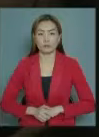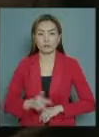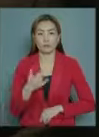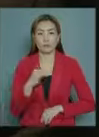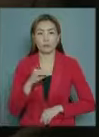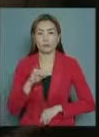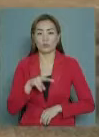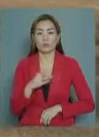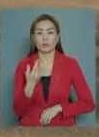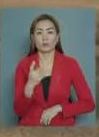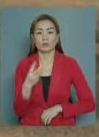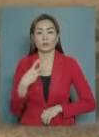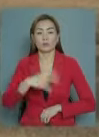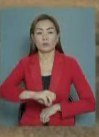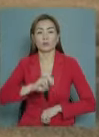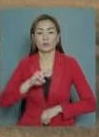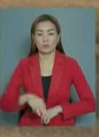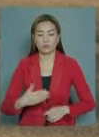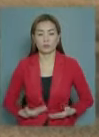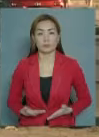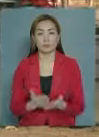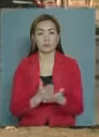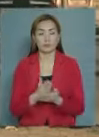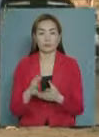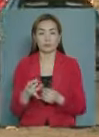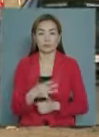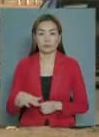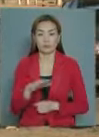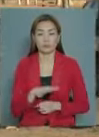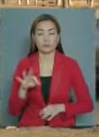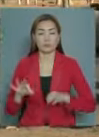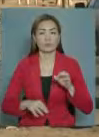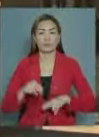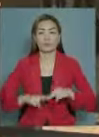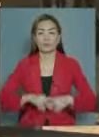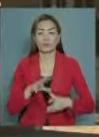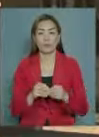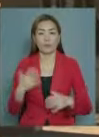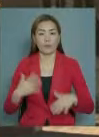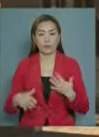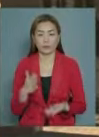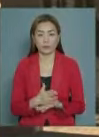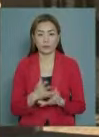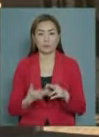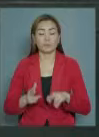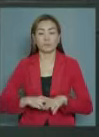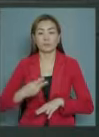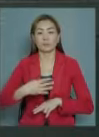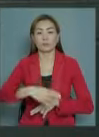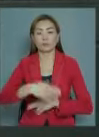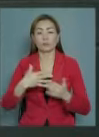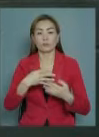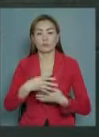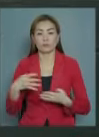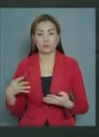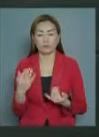Гүлзира Мекебаева Құлсарда 30 жылдан бері тұрады. Тұрғынның айтуынша, Ақшам аудандағы инфрақұрылым жүйесі ақсап тұр. Мұндағы көп қабатты